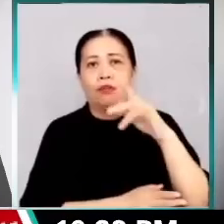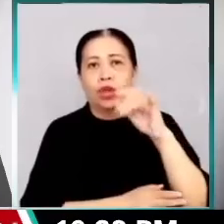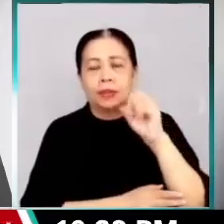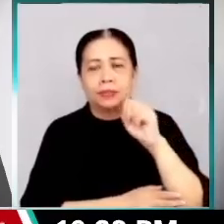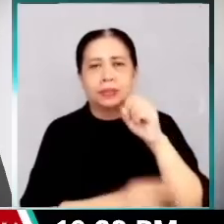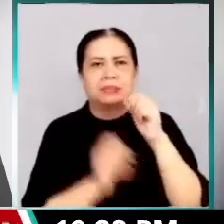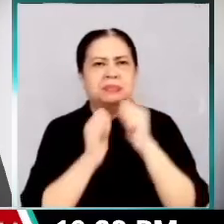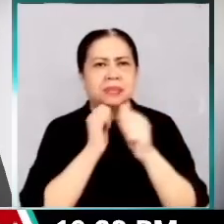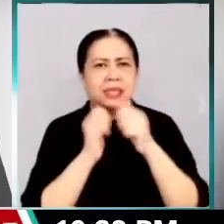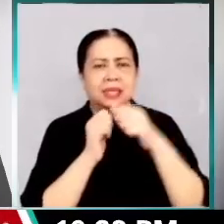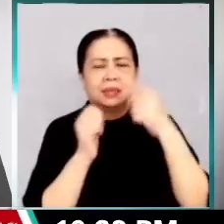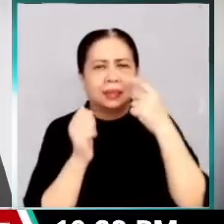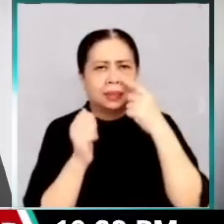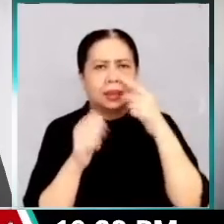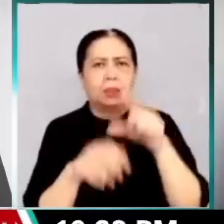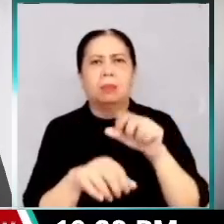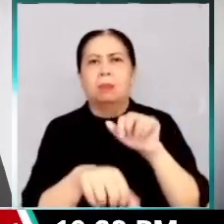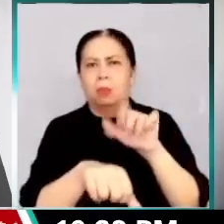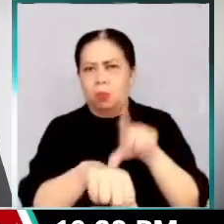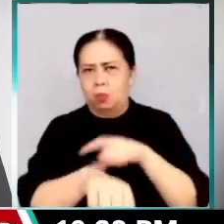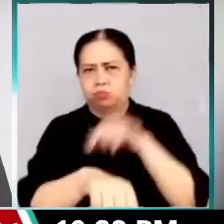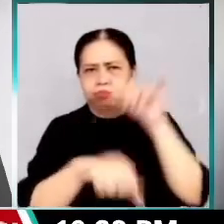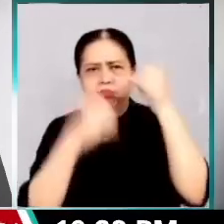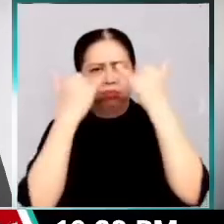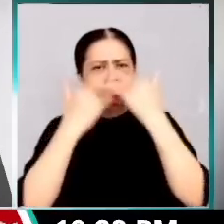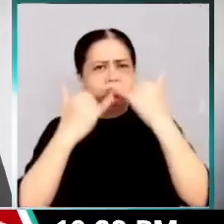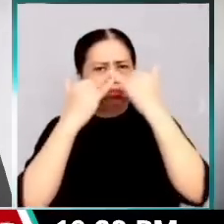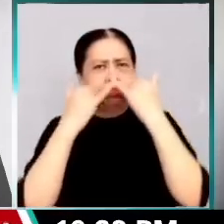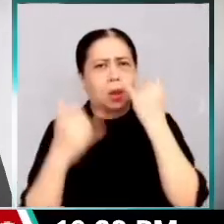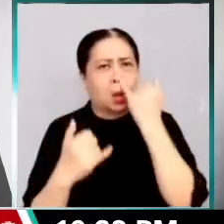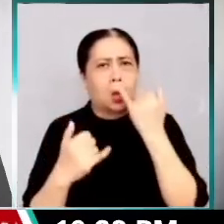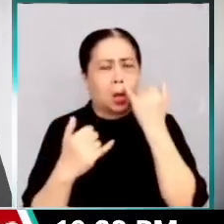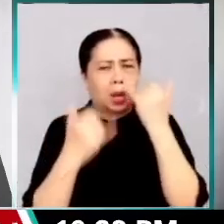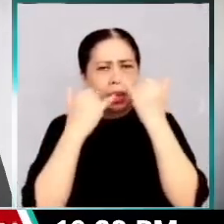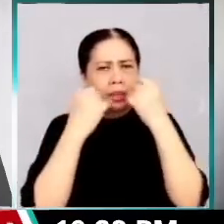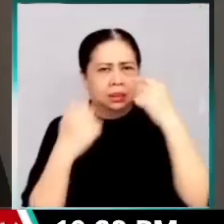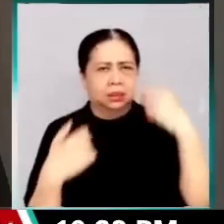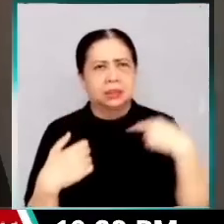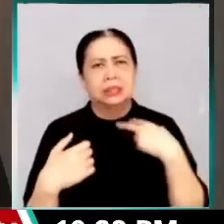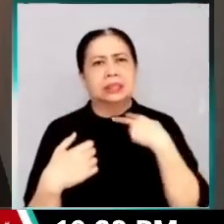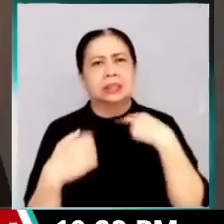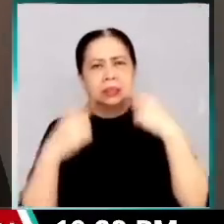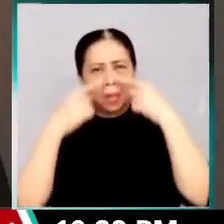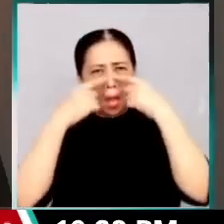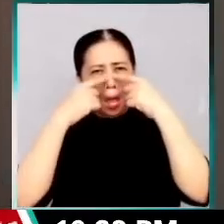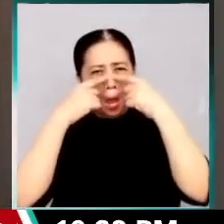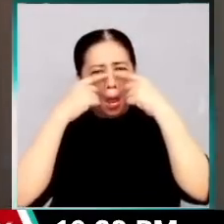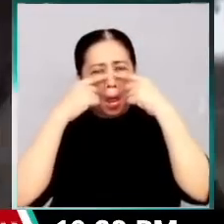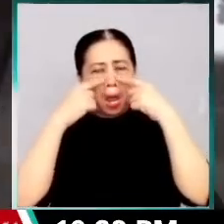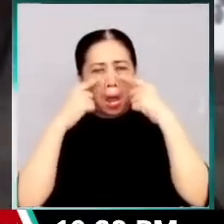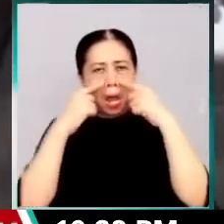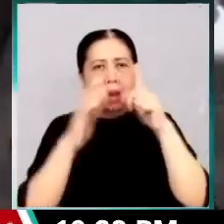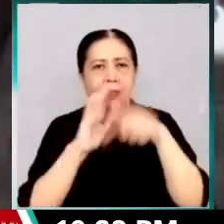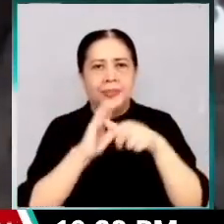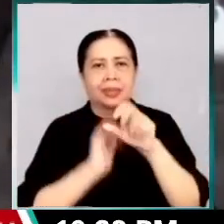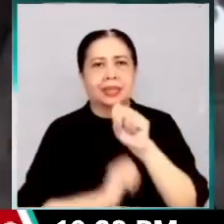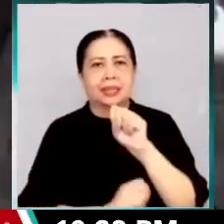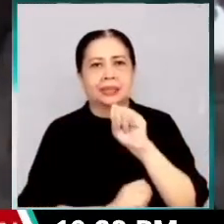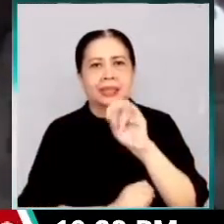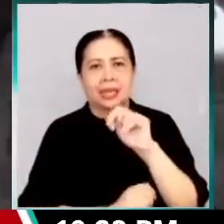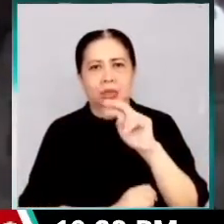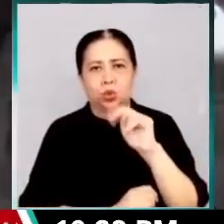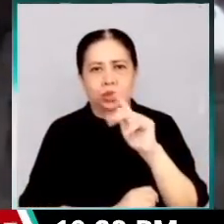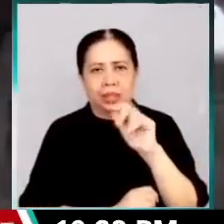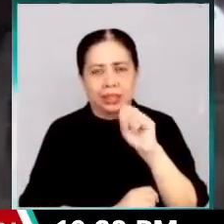medyo matagal na yung mga pagsisipon mo, nagbabara na yung mga sinuses, it will lead to sinusitis. Para mapatibay